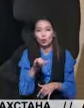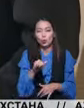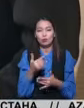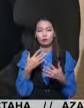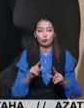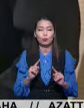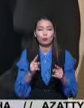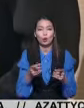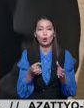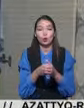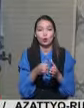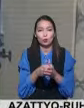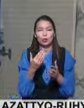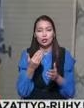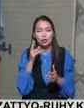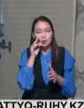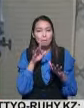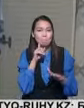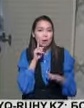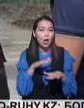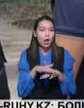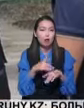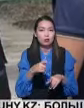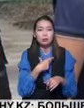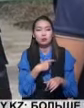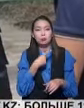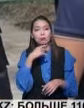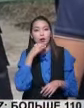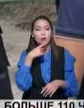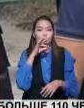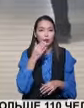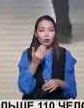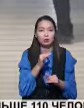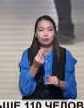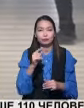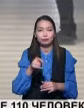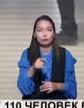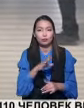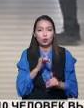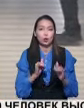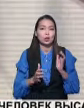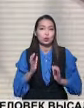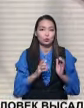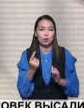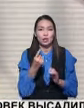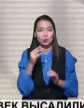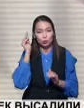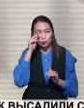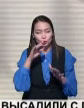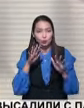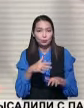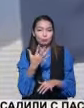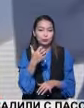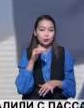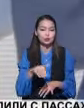стражу группировка из числа местной молодежи. Они выдавали себя за сотрудников органов правопорядка и вымогали у студента одного из учебных заведений 500